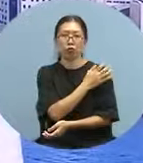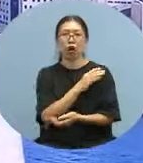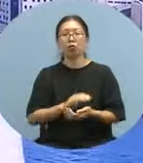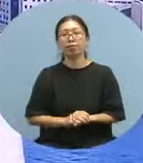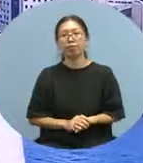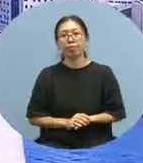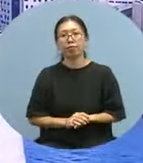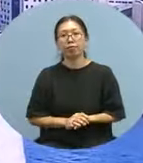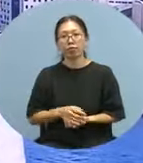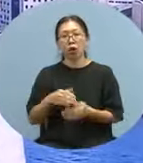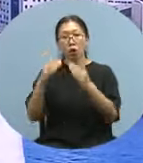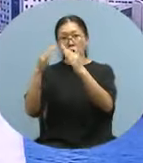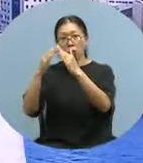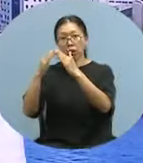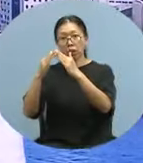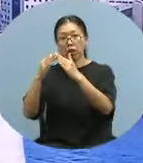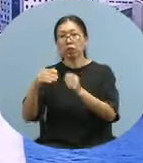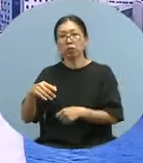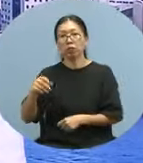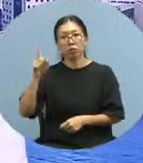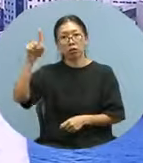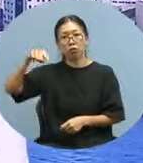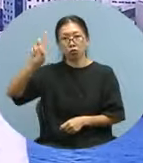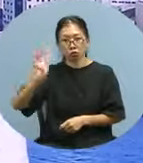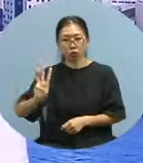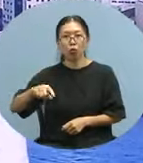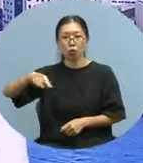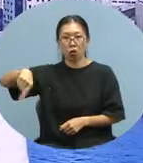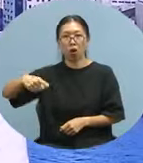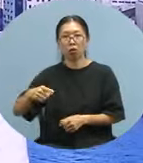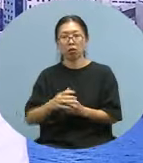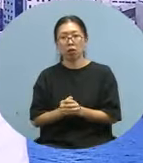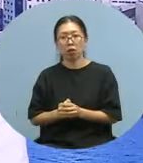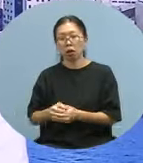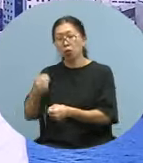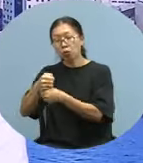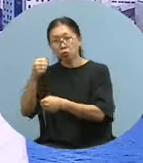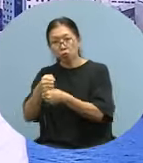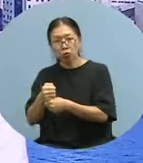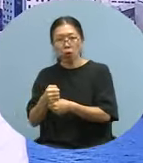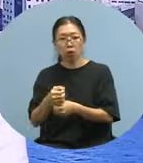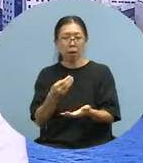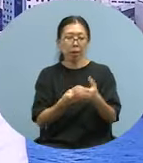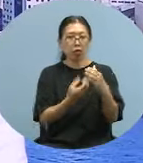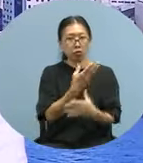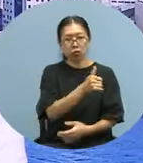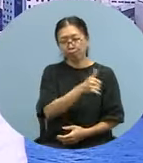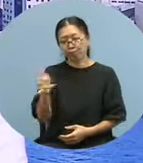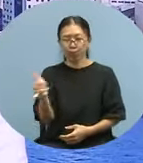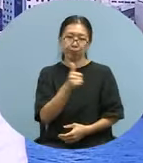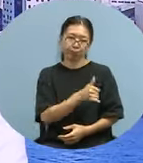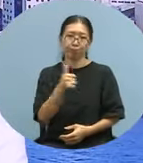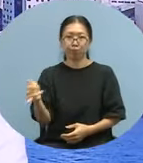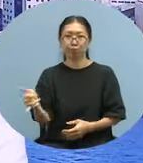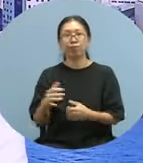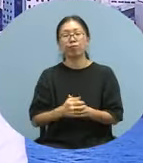佢主要係住喺呢個天水圍啦，咁平時嘅活動都係除咗翻工都可能去下街市買餸啊咁